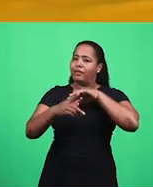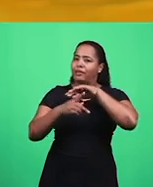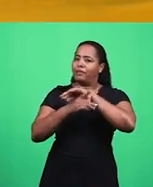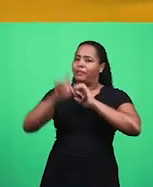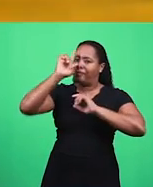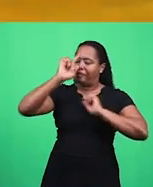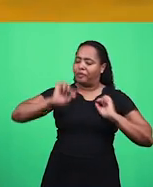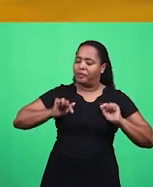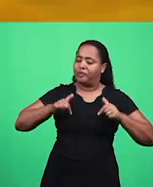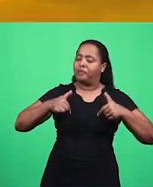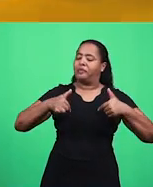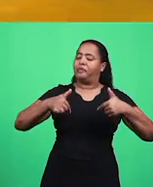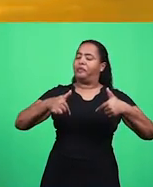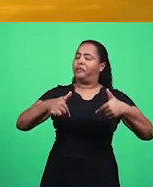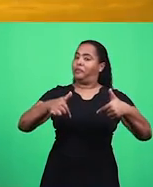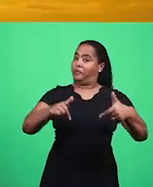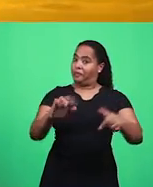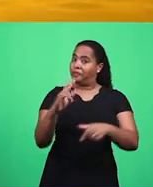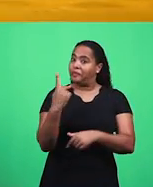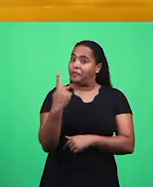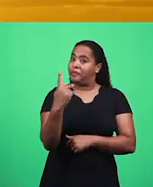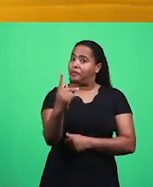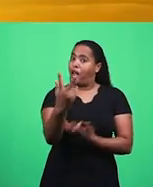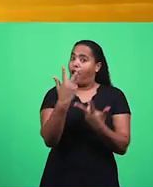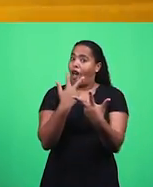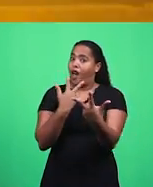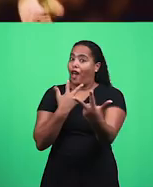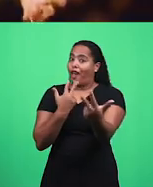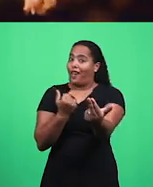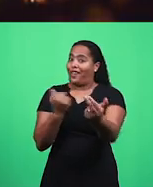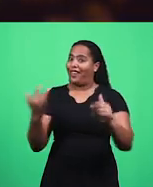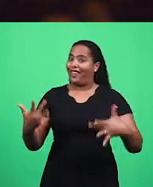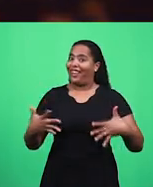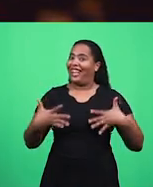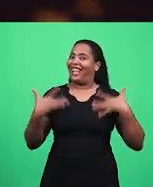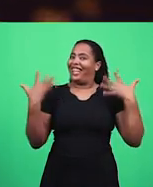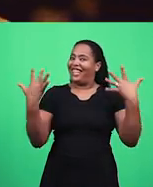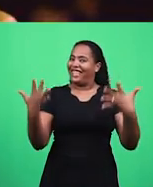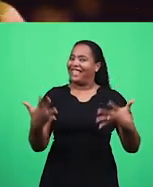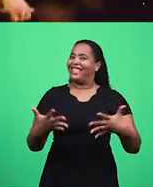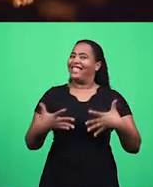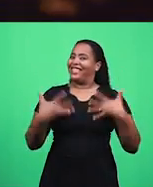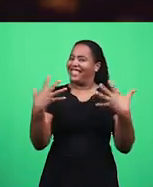не хожу видением, поэтому я счастлив.